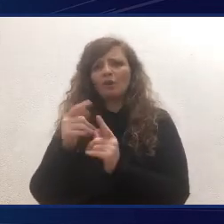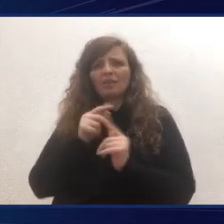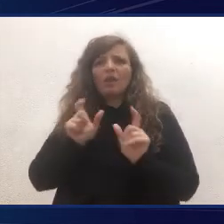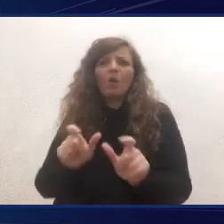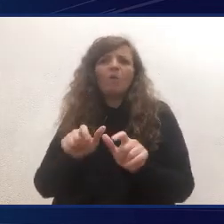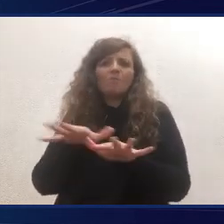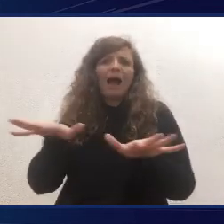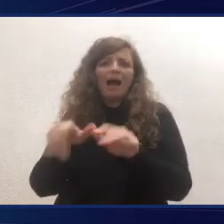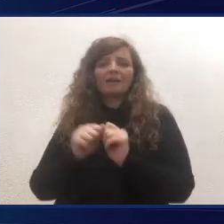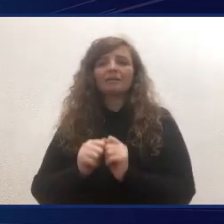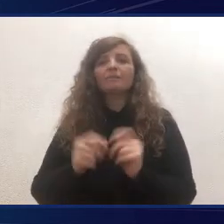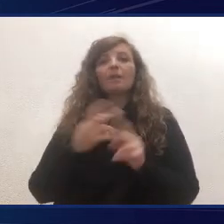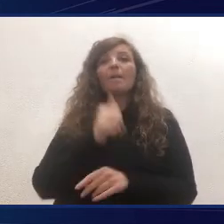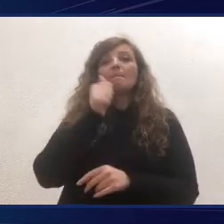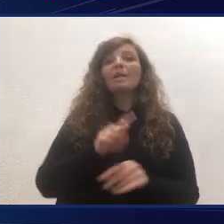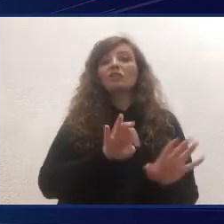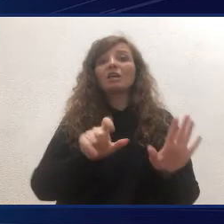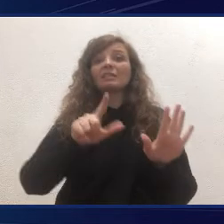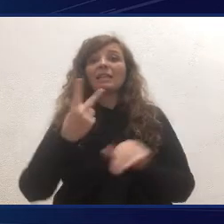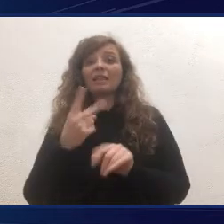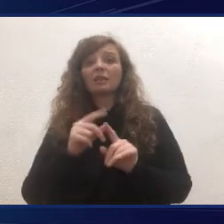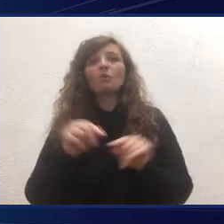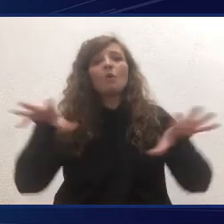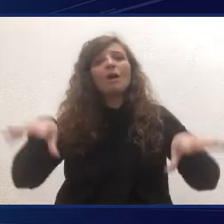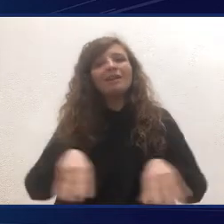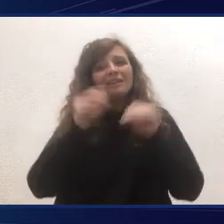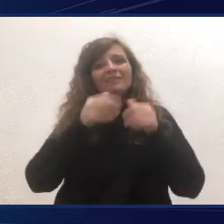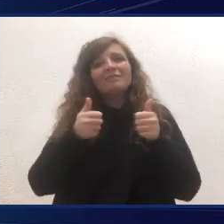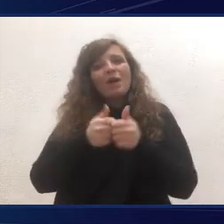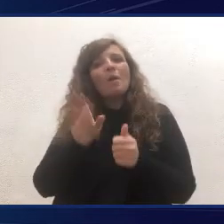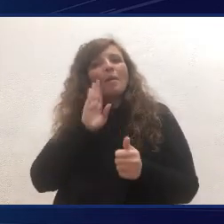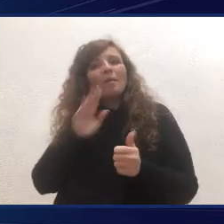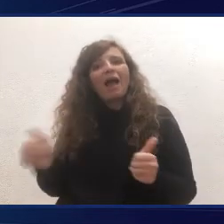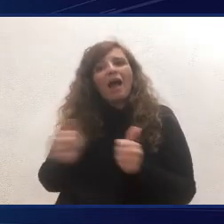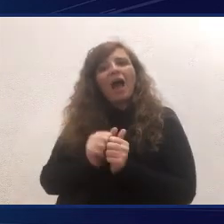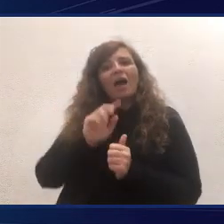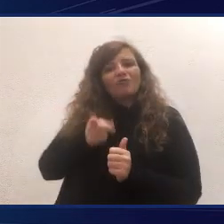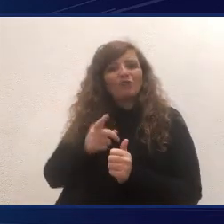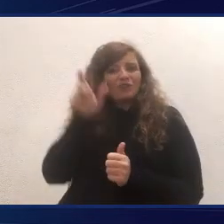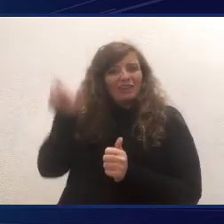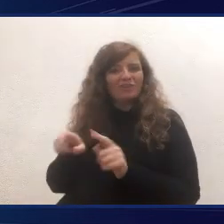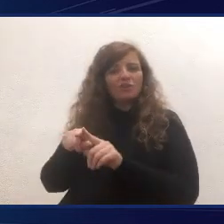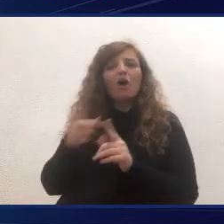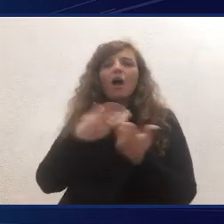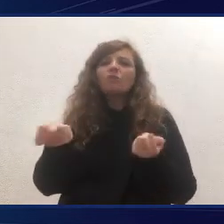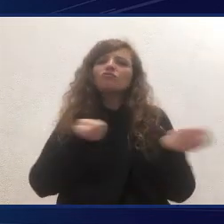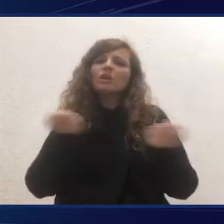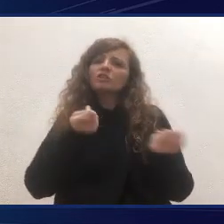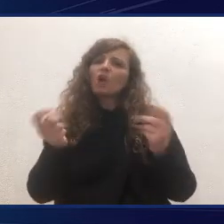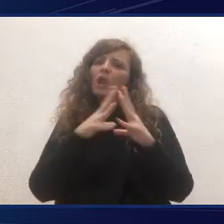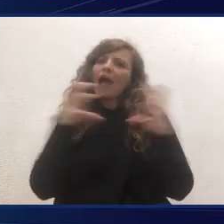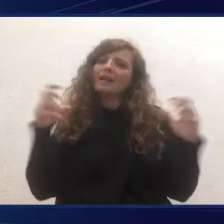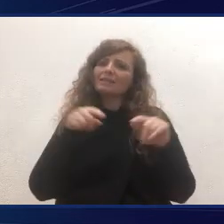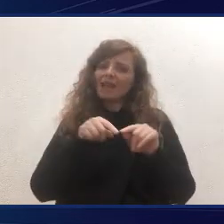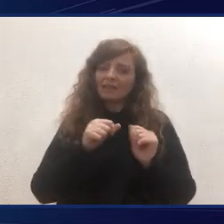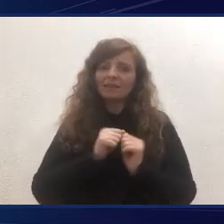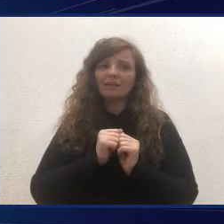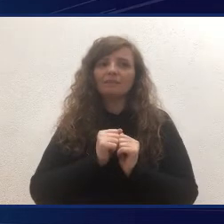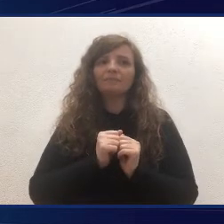prodotti ittici. Nel 1972 iniziai ad affiancare mio padre Giacinto nella